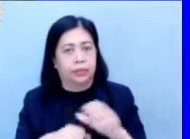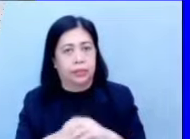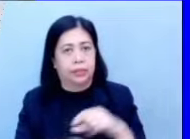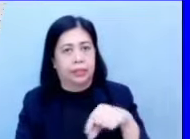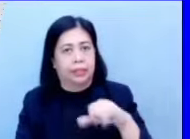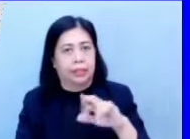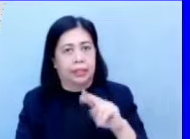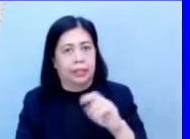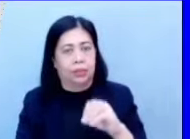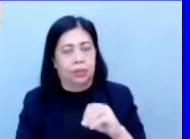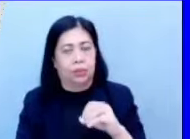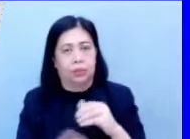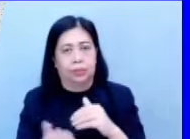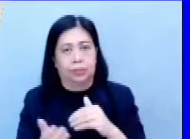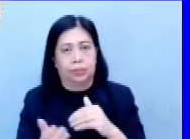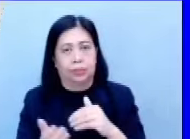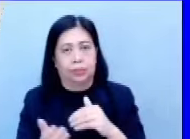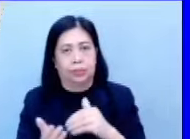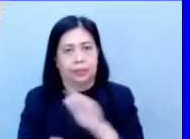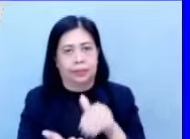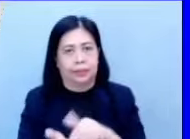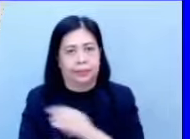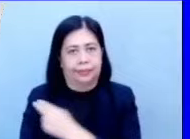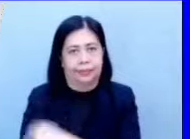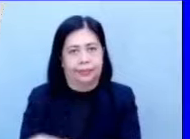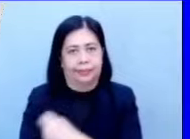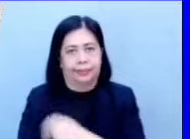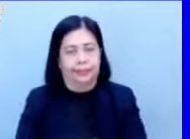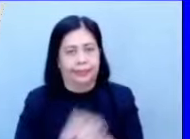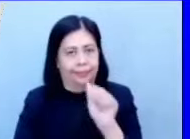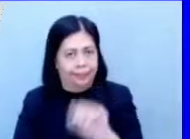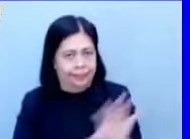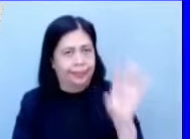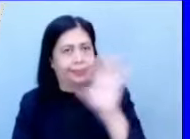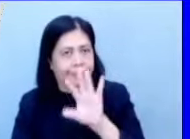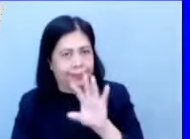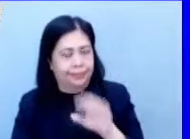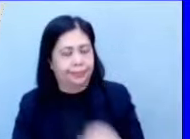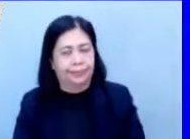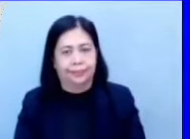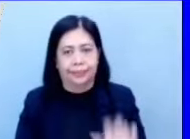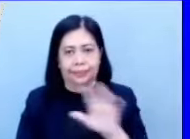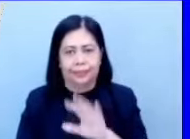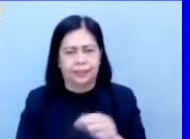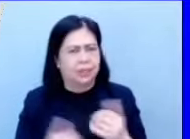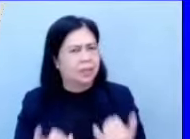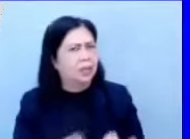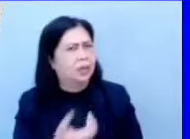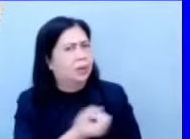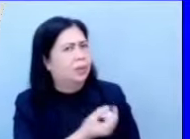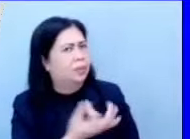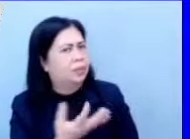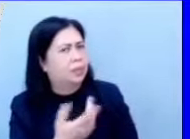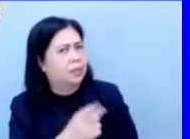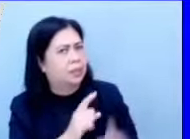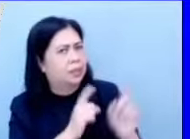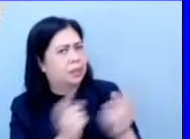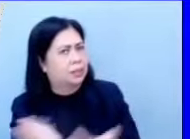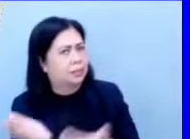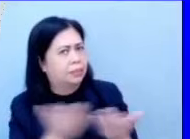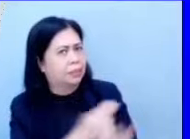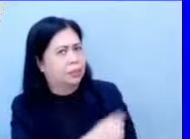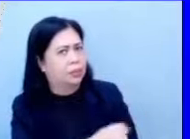Magandang umaga po, Dr. Silahe. Magandang umaga po sa inyong lahat. Sa ngayon po, gaano na karami yung nadala sa inyong ospital dahil po sa